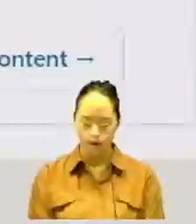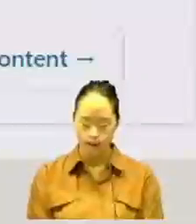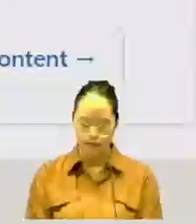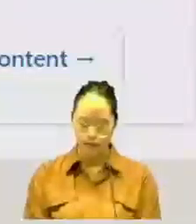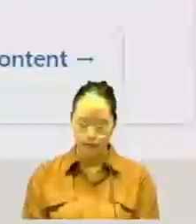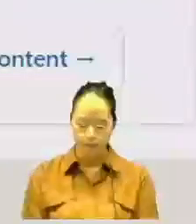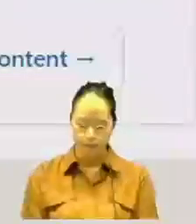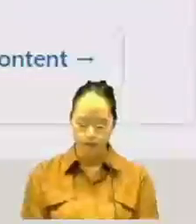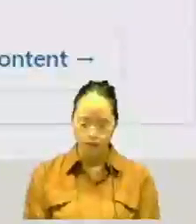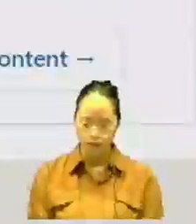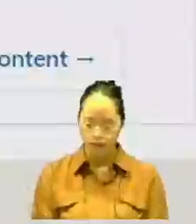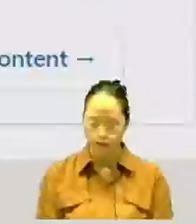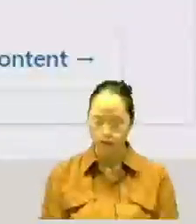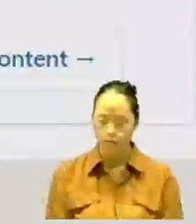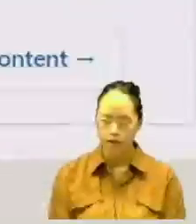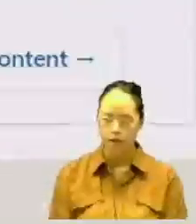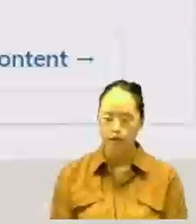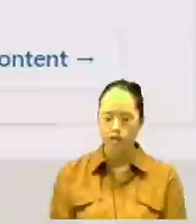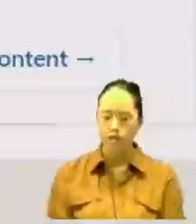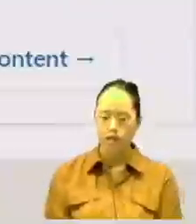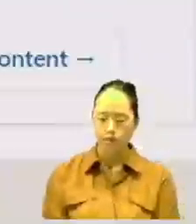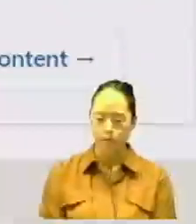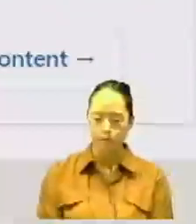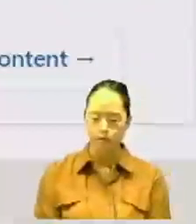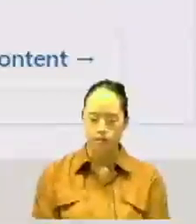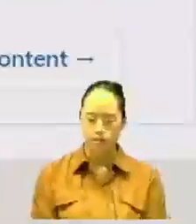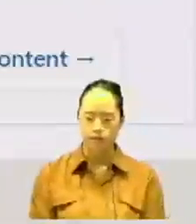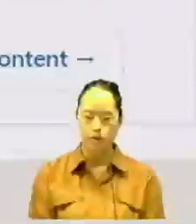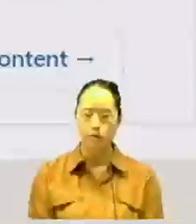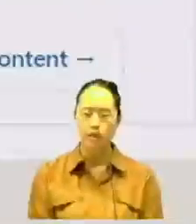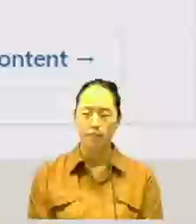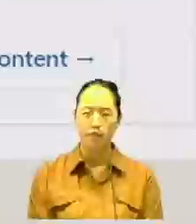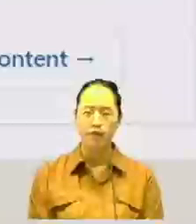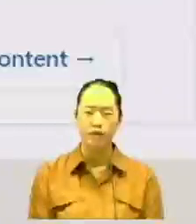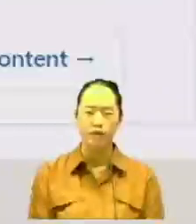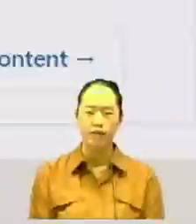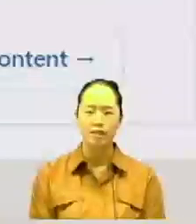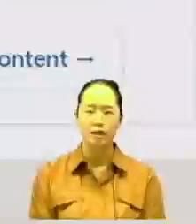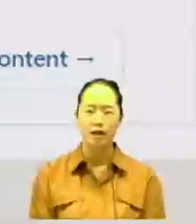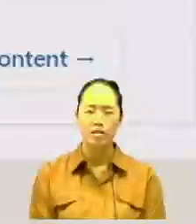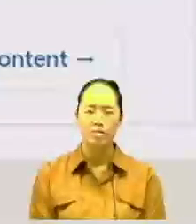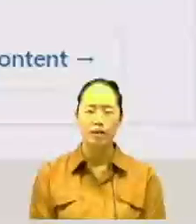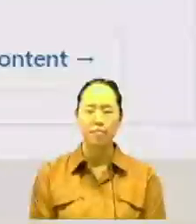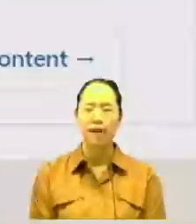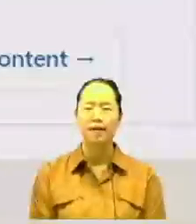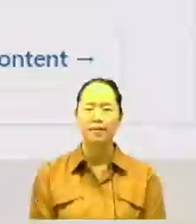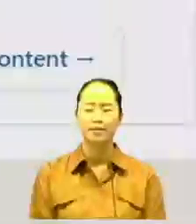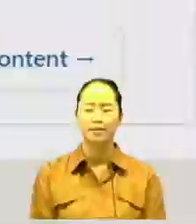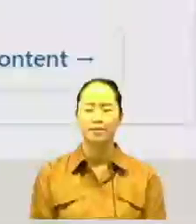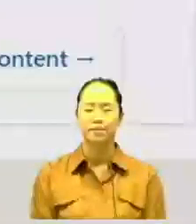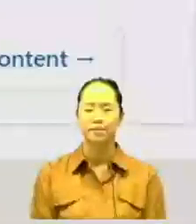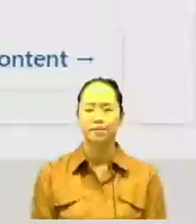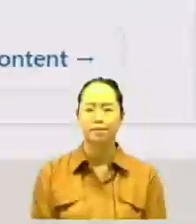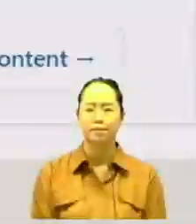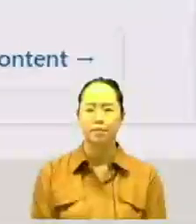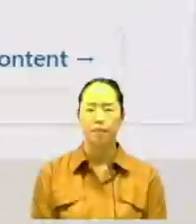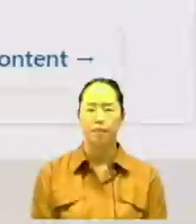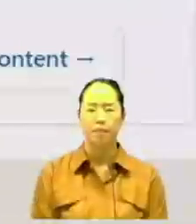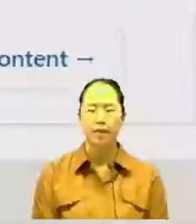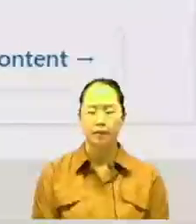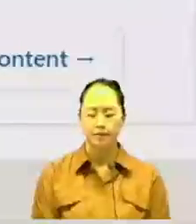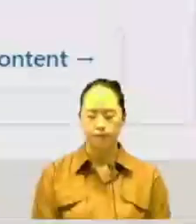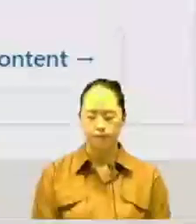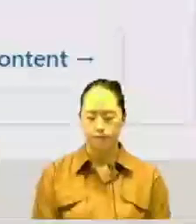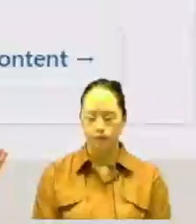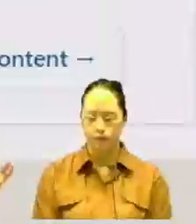叫居鲁士，会帮助你们回到本国，并且呢建立你们自己的圣殿。你觉得这是人能做到的事